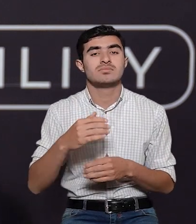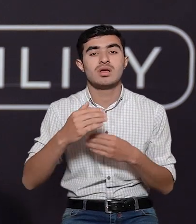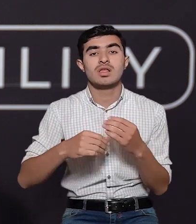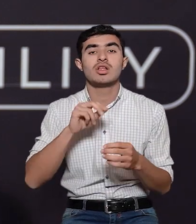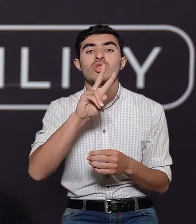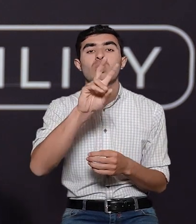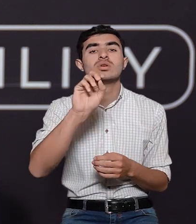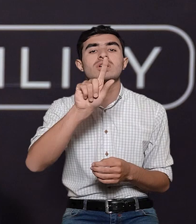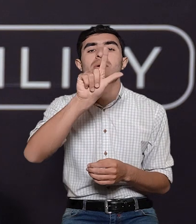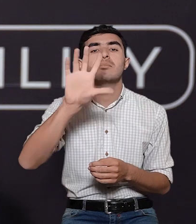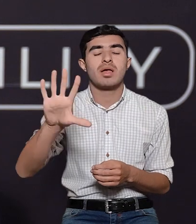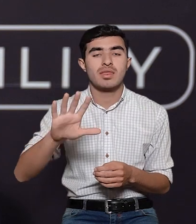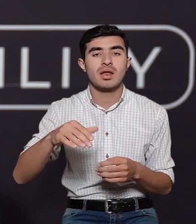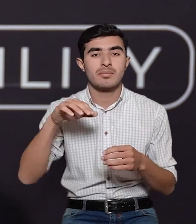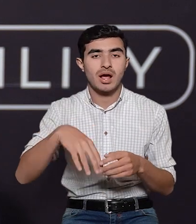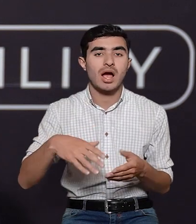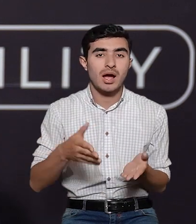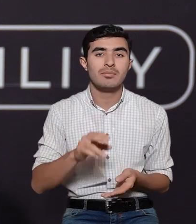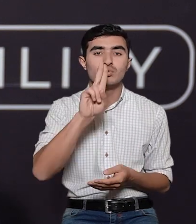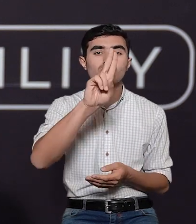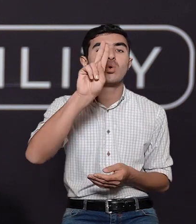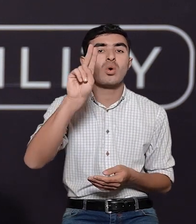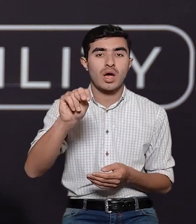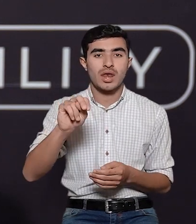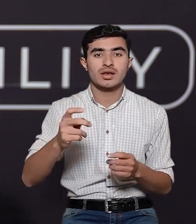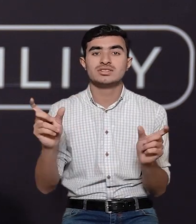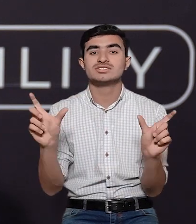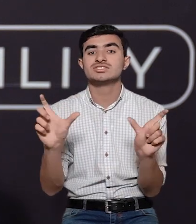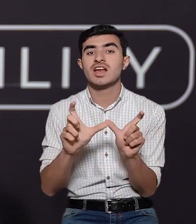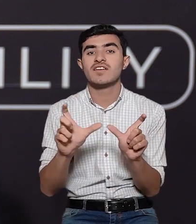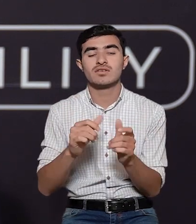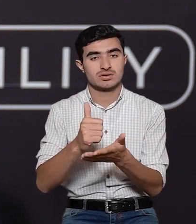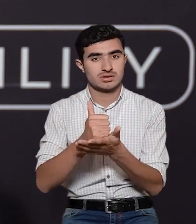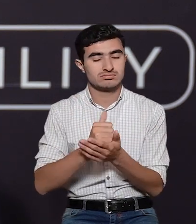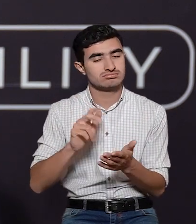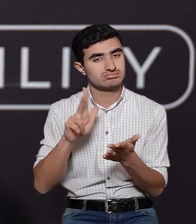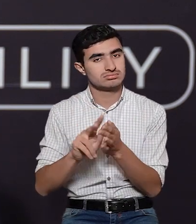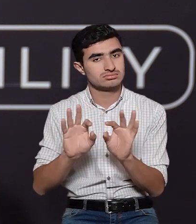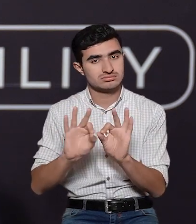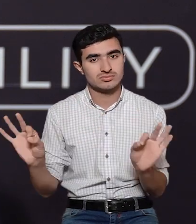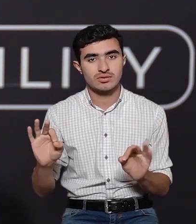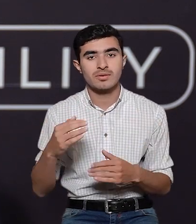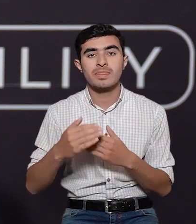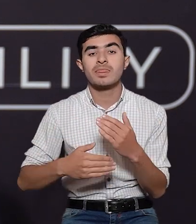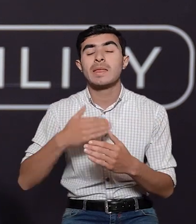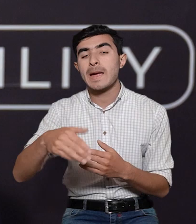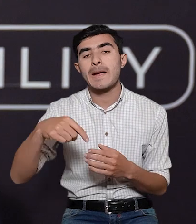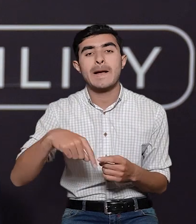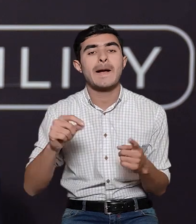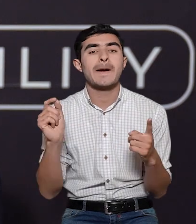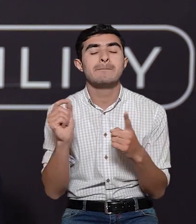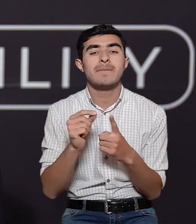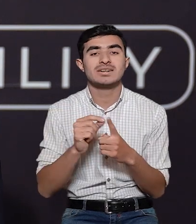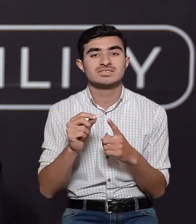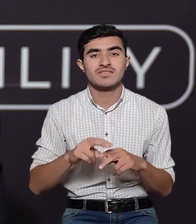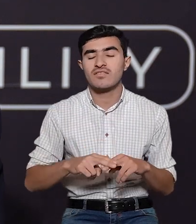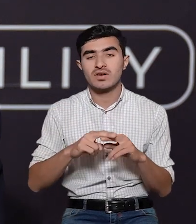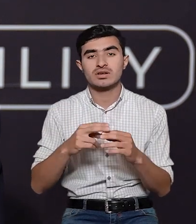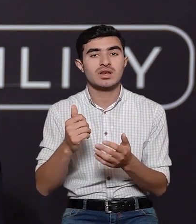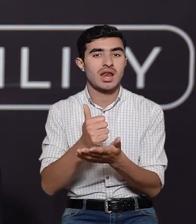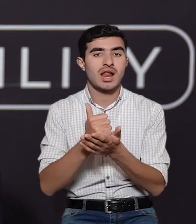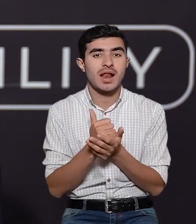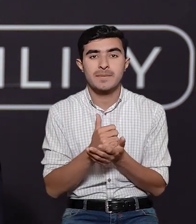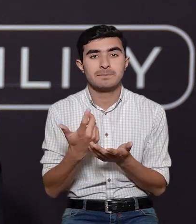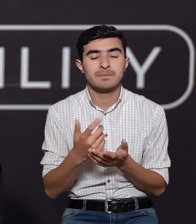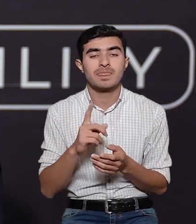این میں رجسٹریشن ملی، یو این کے انٹرنیشنل سرچ اینڈ ریسکیو ایڈوائزری گروپ سے، اور پاکستان کو پھر فائنلی ایک ایکسٹینسو پروسیس